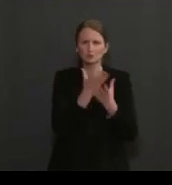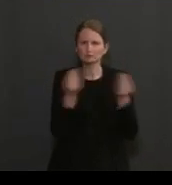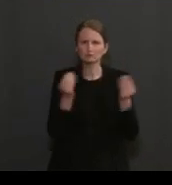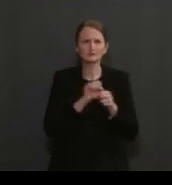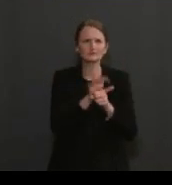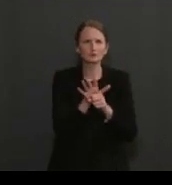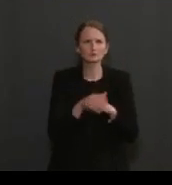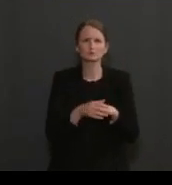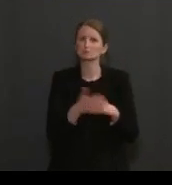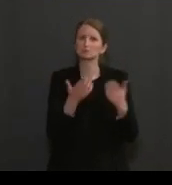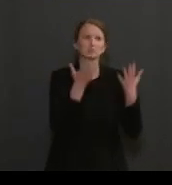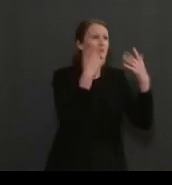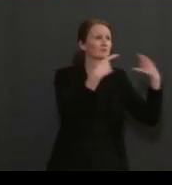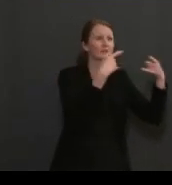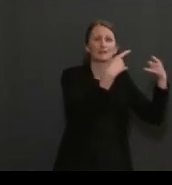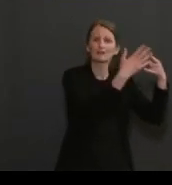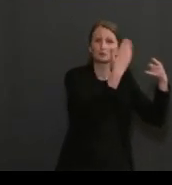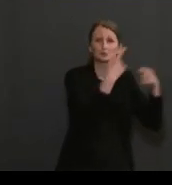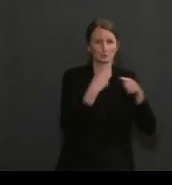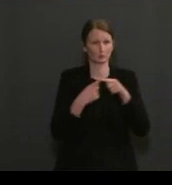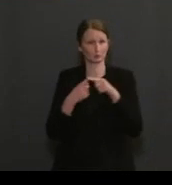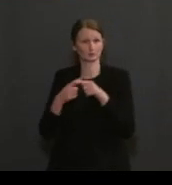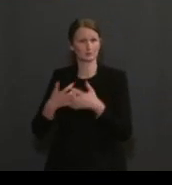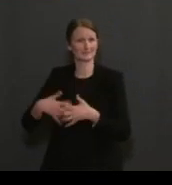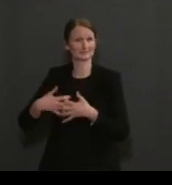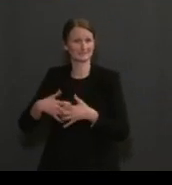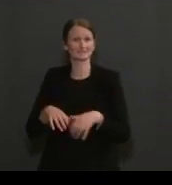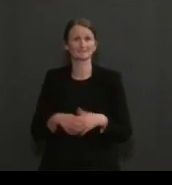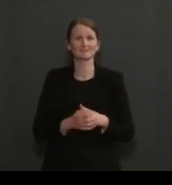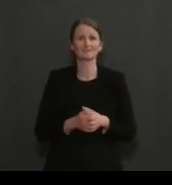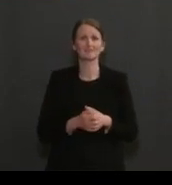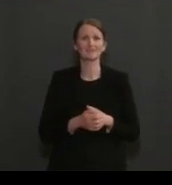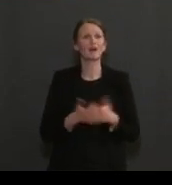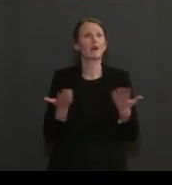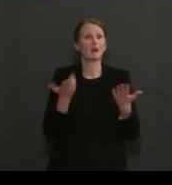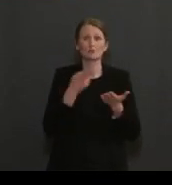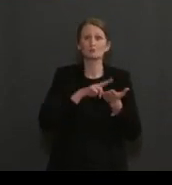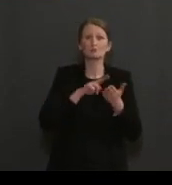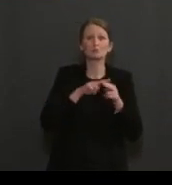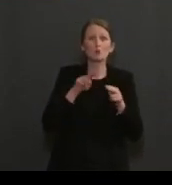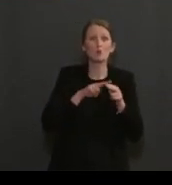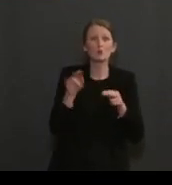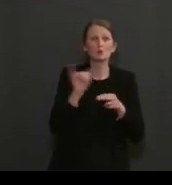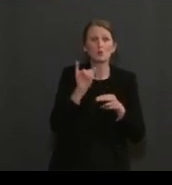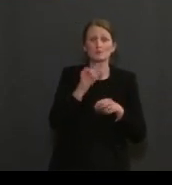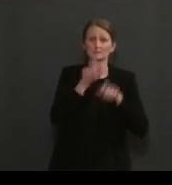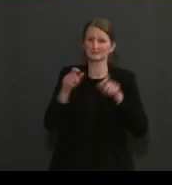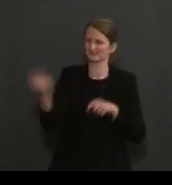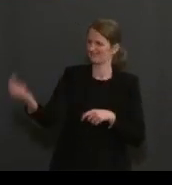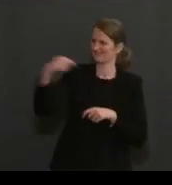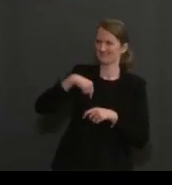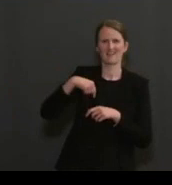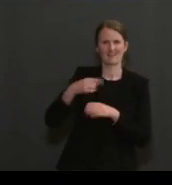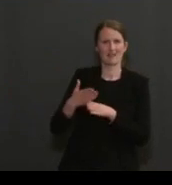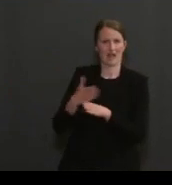les bureaux bien sûr que chez vous, c'est même essentiellement pour les bureaux, faites-les déjà tourner 2 heures par exemple avant l'occupation des espaces